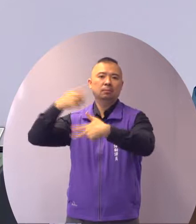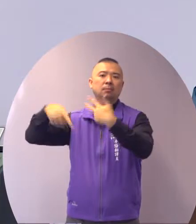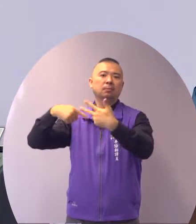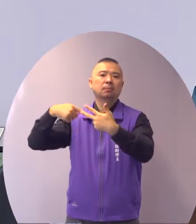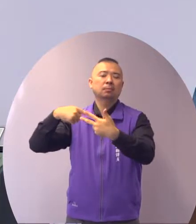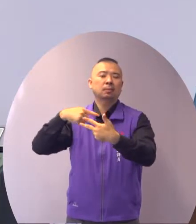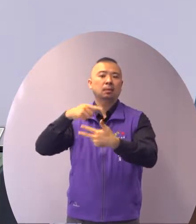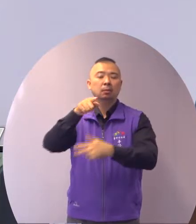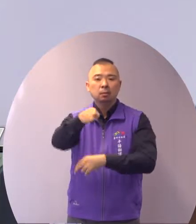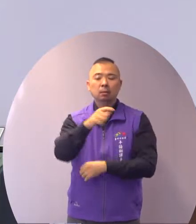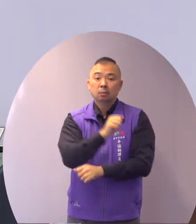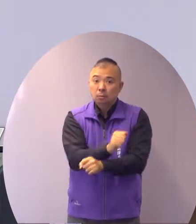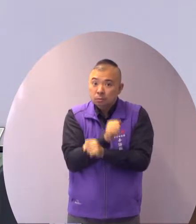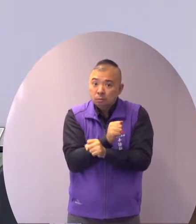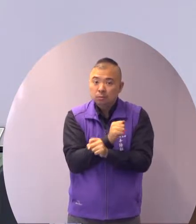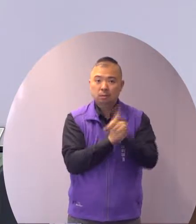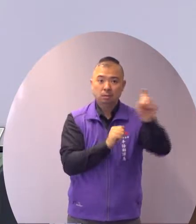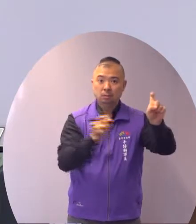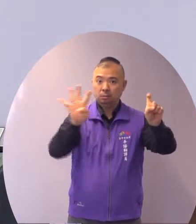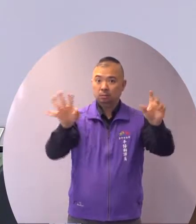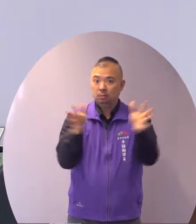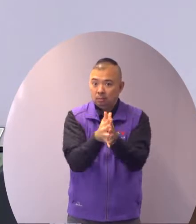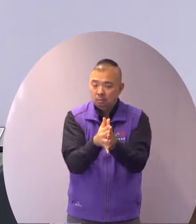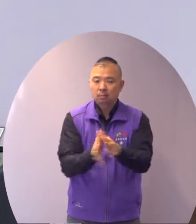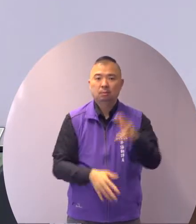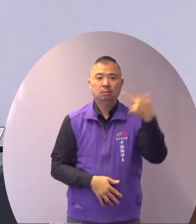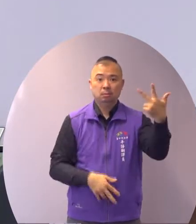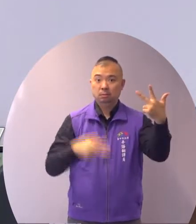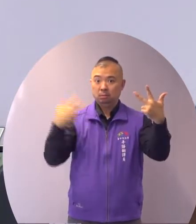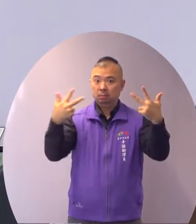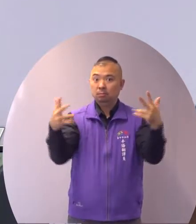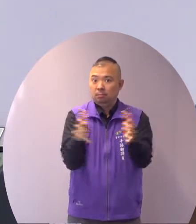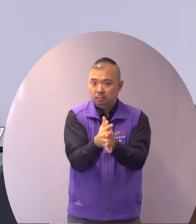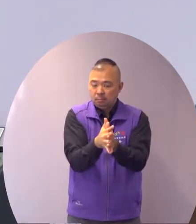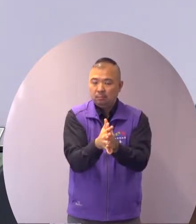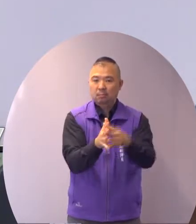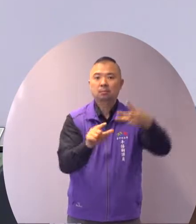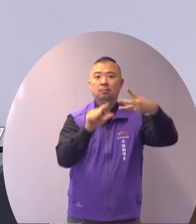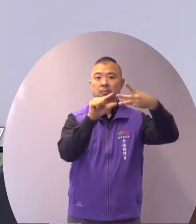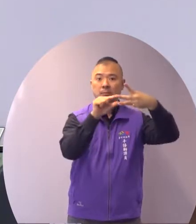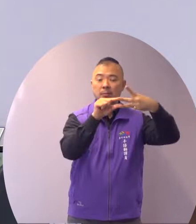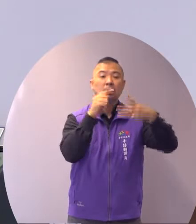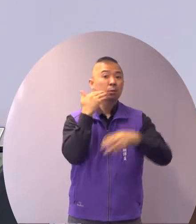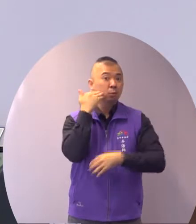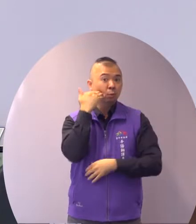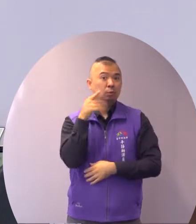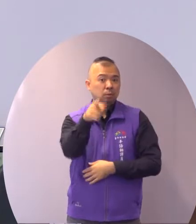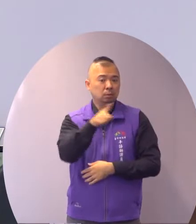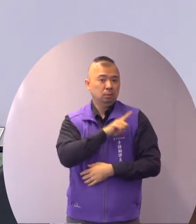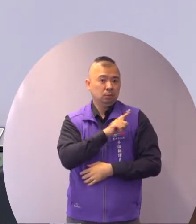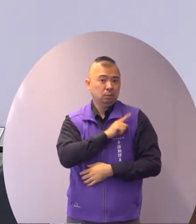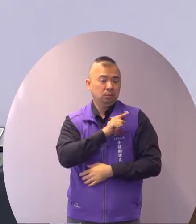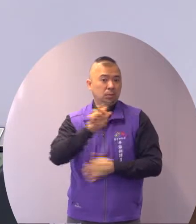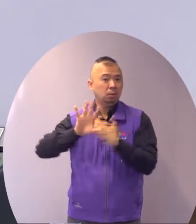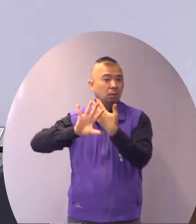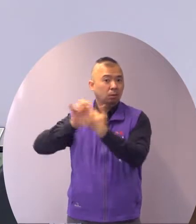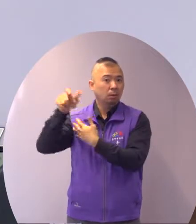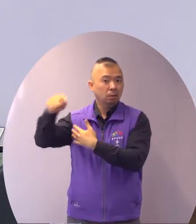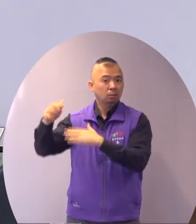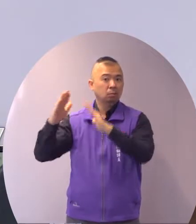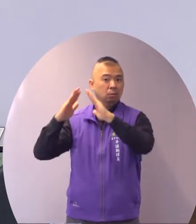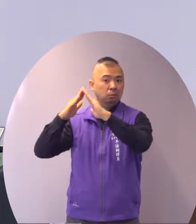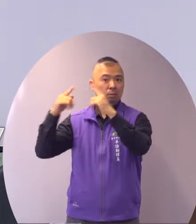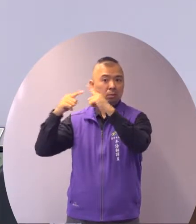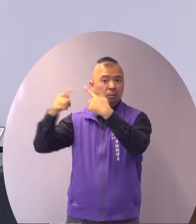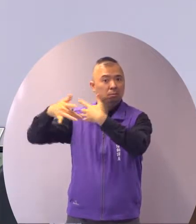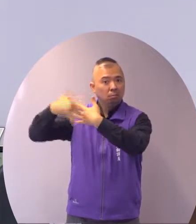是10+4或是7+7的民众啊，如果你有家人从国外回来要共